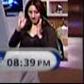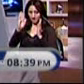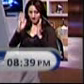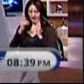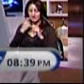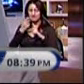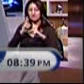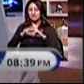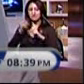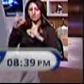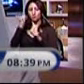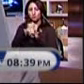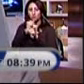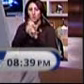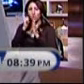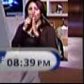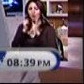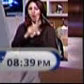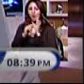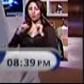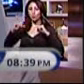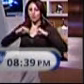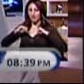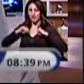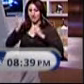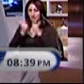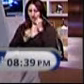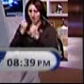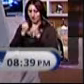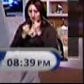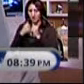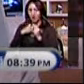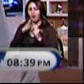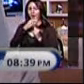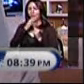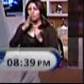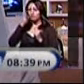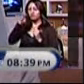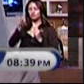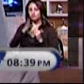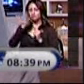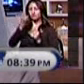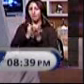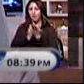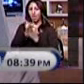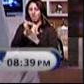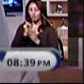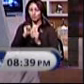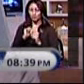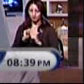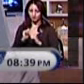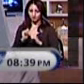السيارات. وبالتالي كنت وانا صغير بتردد على نادي السيارات. وبعدين